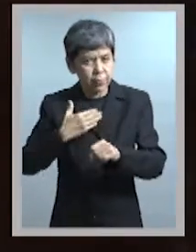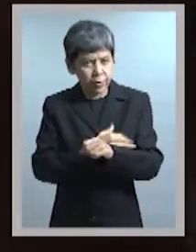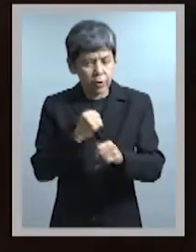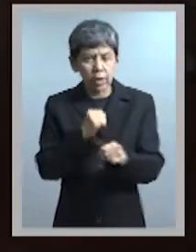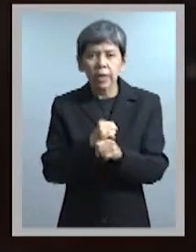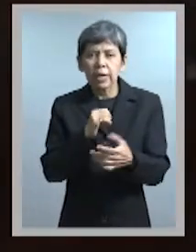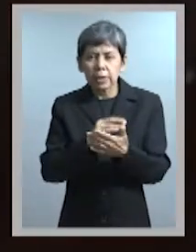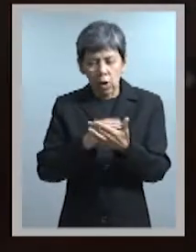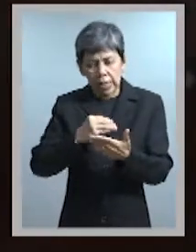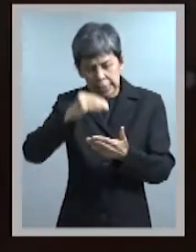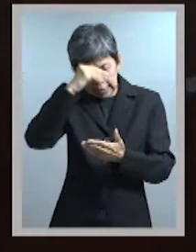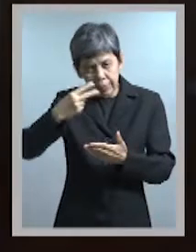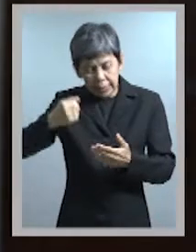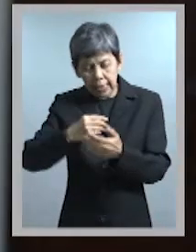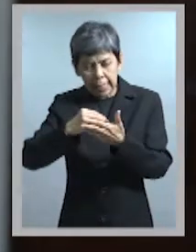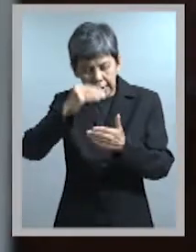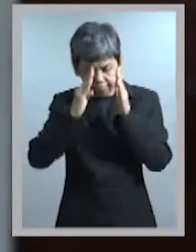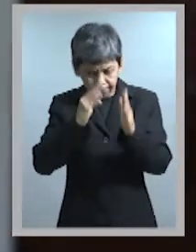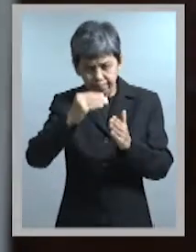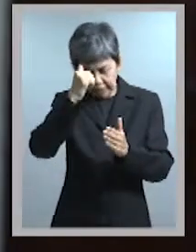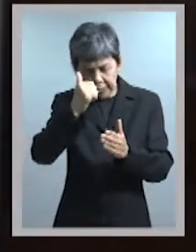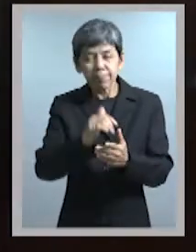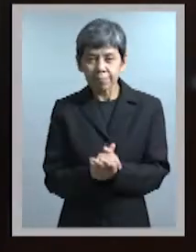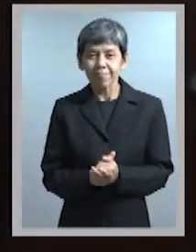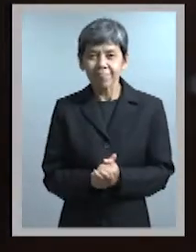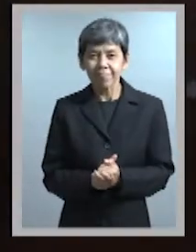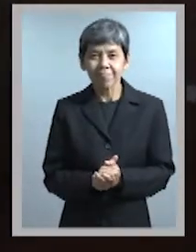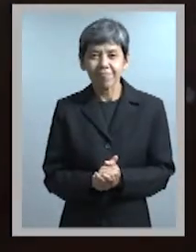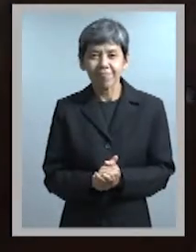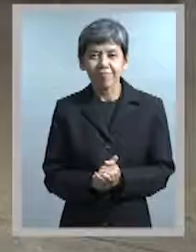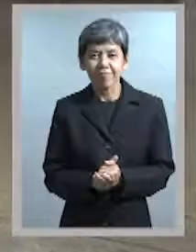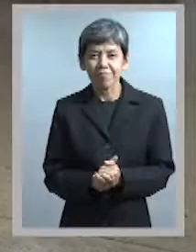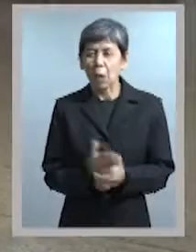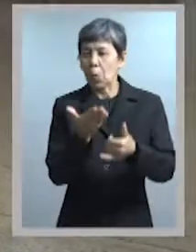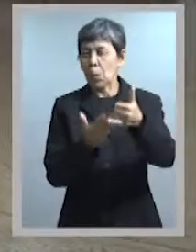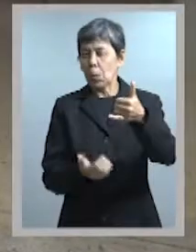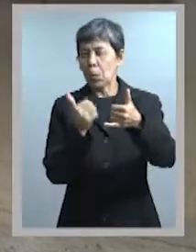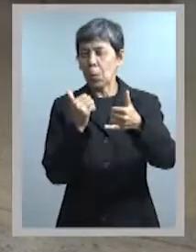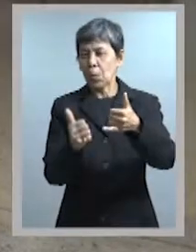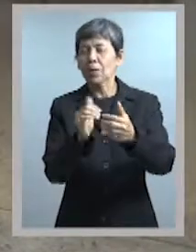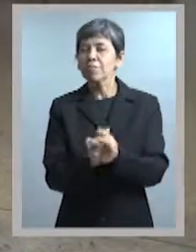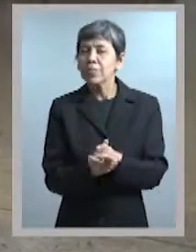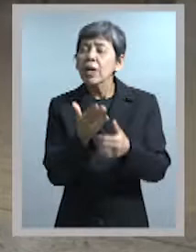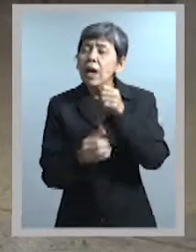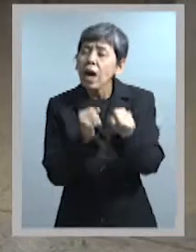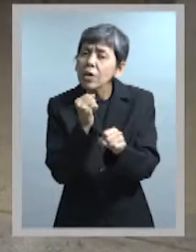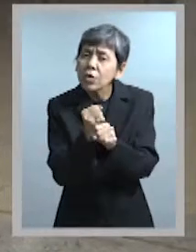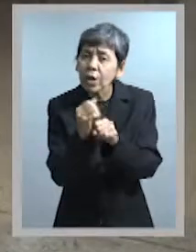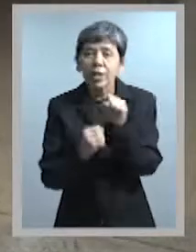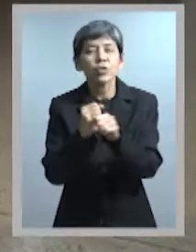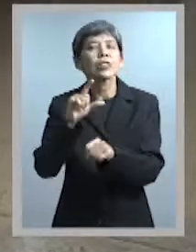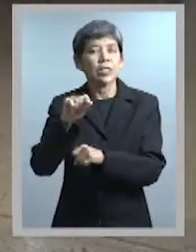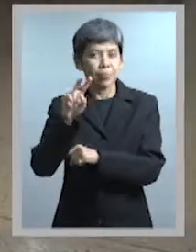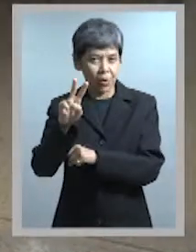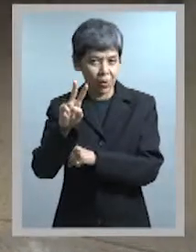ะครับแล้วก็ต้องเรียนทักษะให้เยอะๆตั้งใจเรียนหนังสือครับครับผม ครับน้องเกมสุดยอดมากเลยอ่ะน้องเกมอายุเท่าไหร่แล้ว